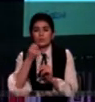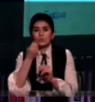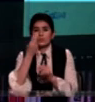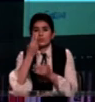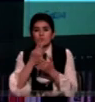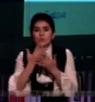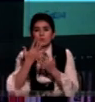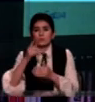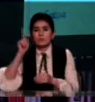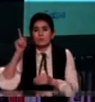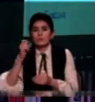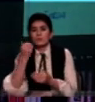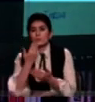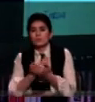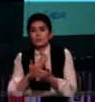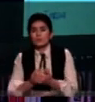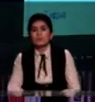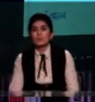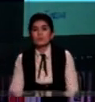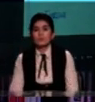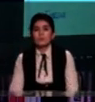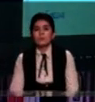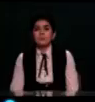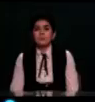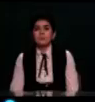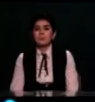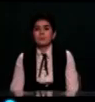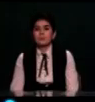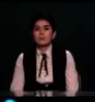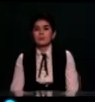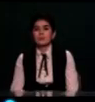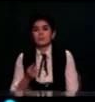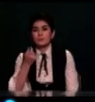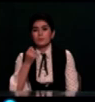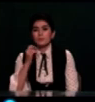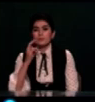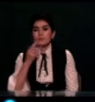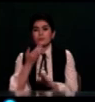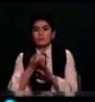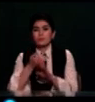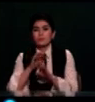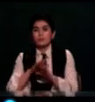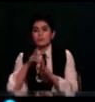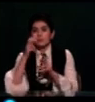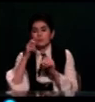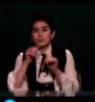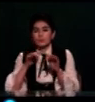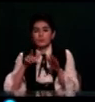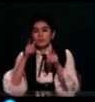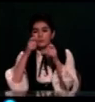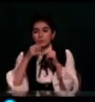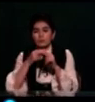Посмотрите, какие длинные нервные узлы. У насекомых более немножко сложнее, так как насекомые делятся